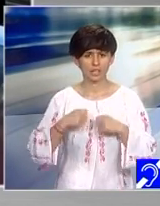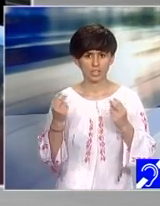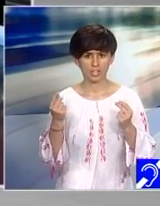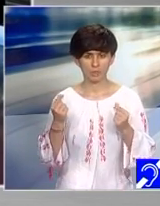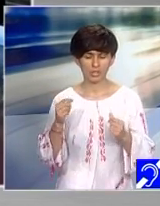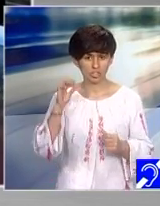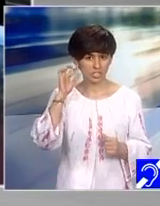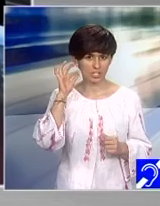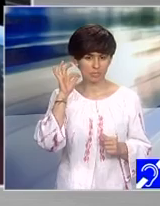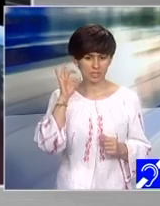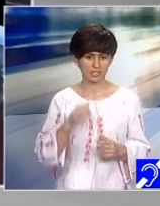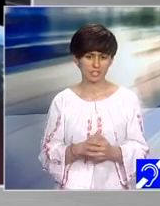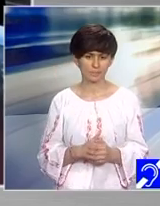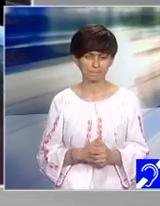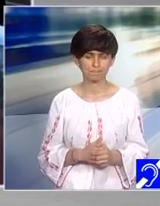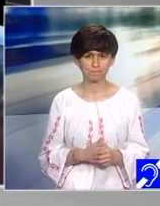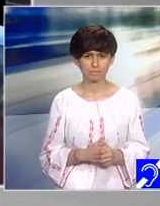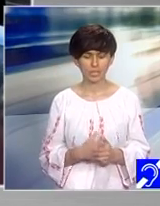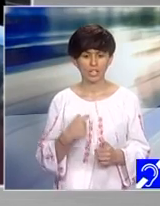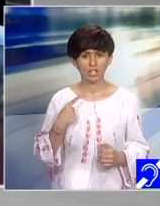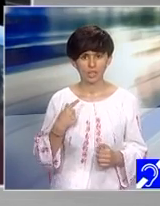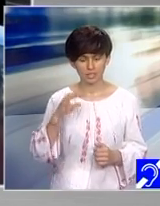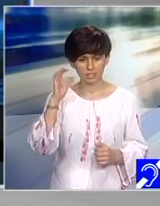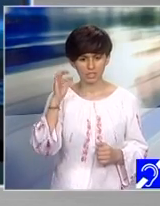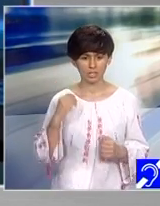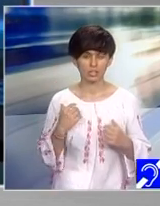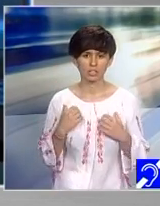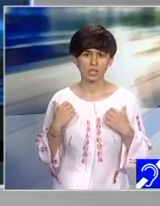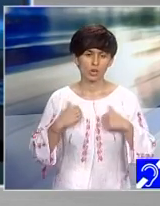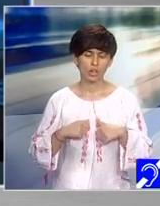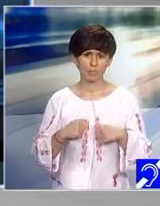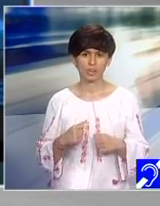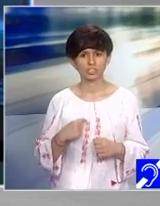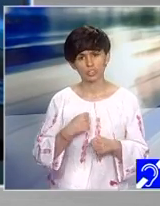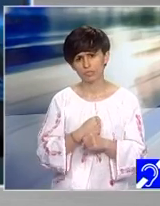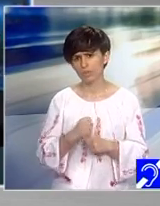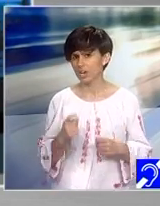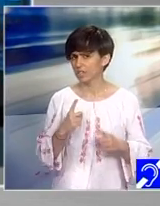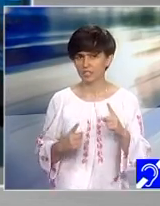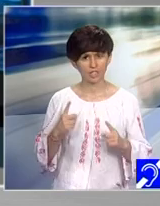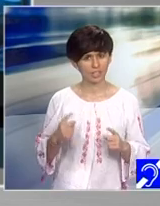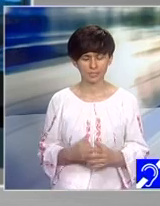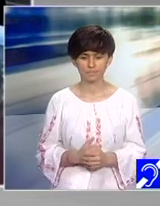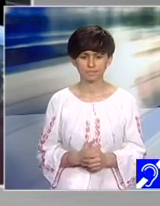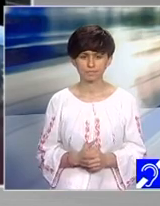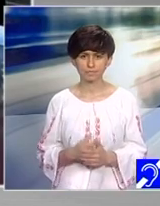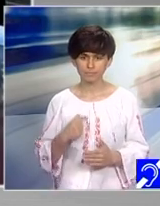Bistrița. O cămașă foarte rară. Din păcate, ne apropiem de finalul